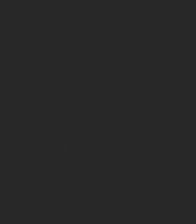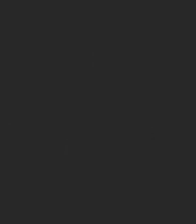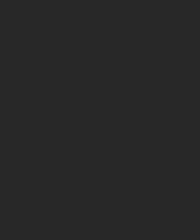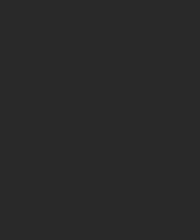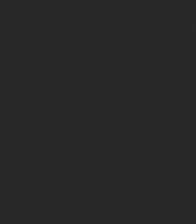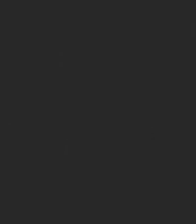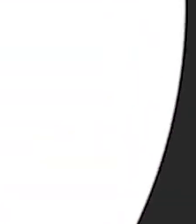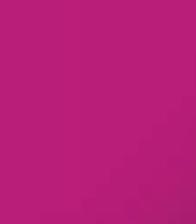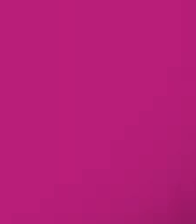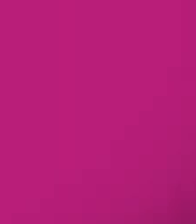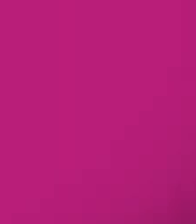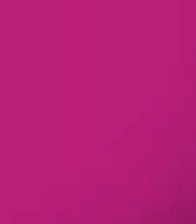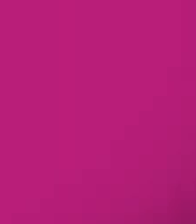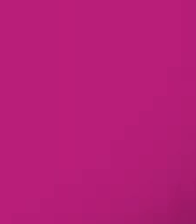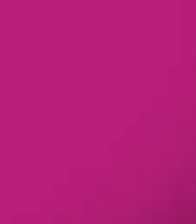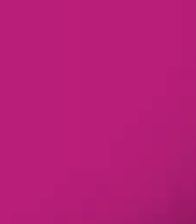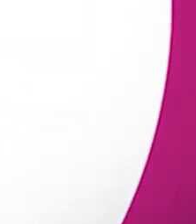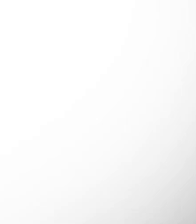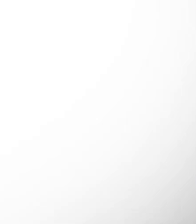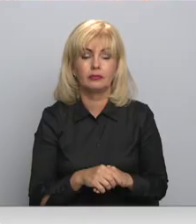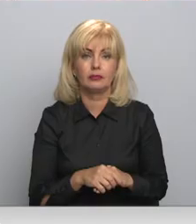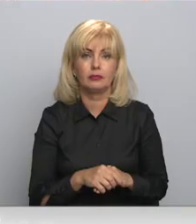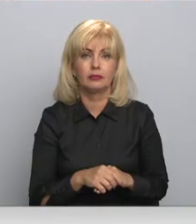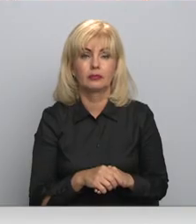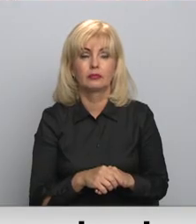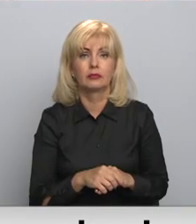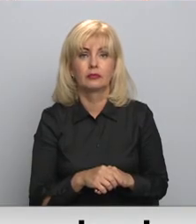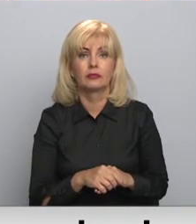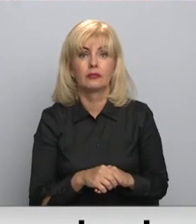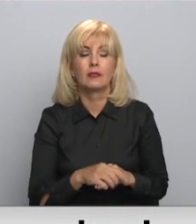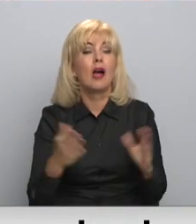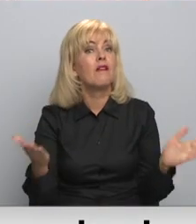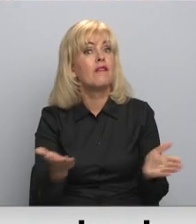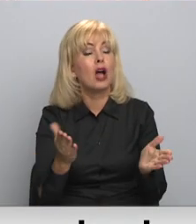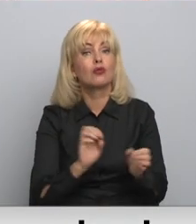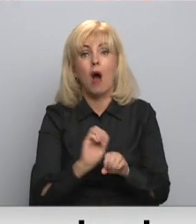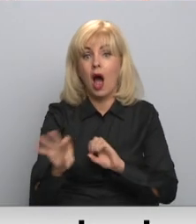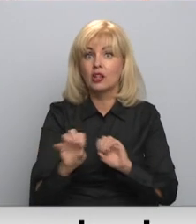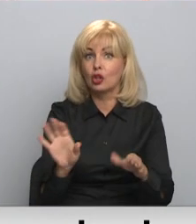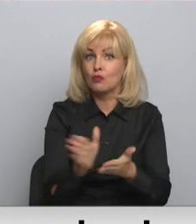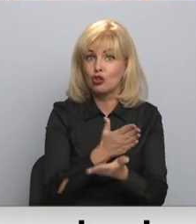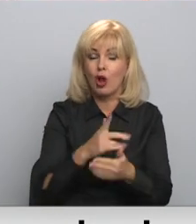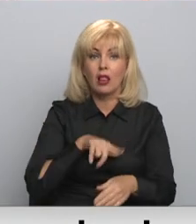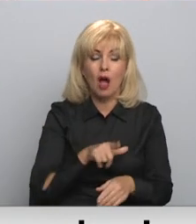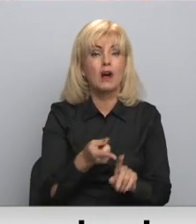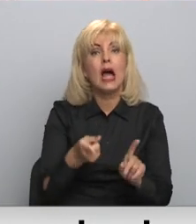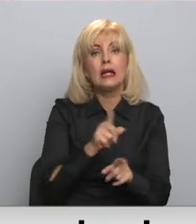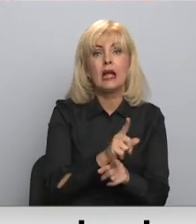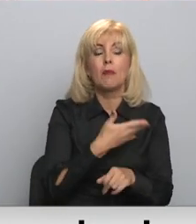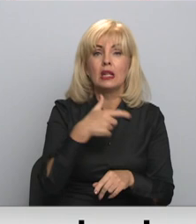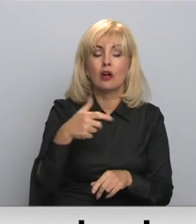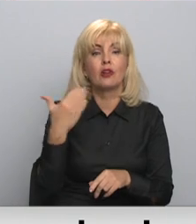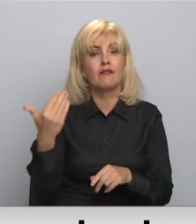Re, viss ēters ir te! Lai veicinātu atkritumu šķirošanu, Latvijā ir jāmaina